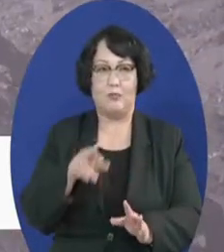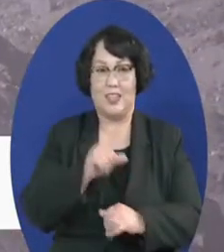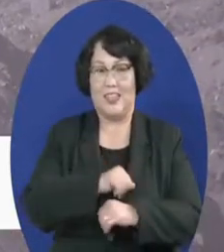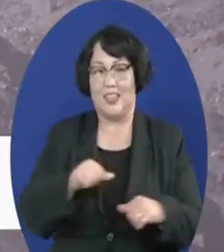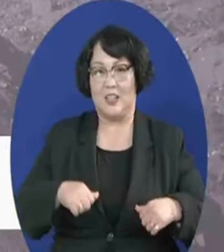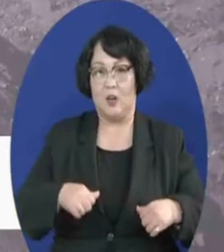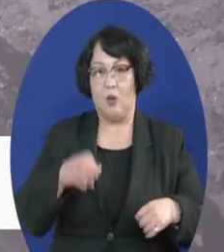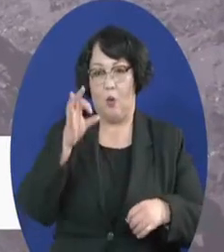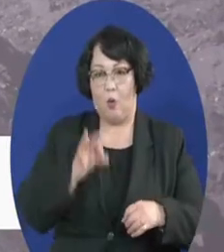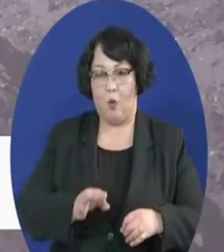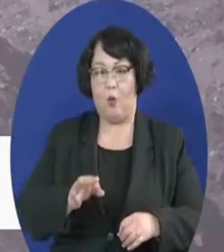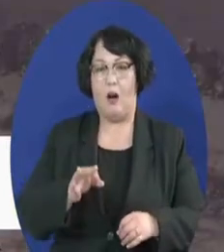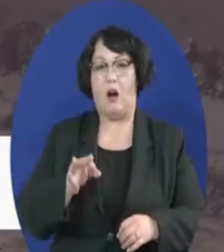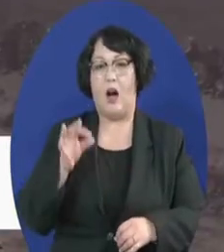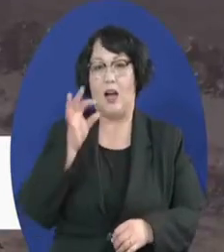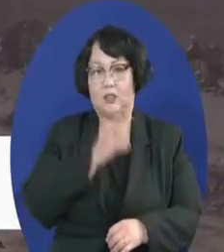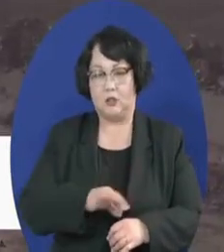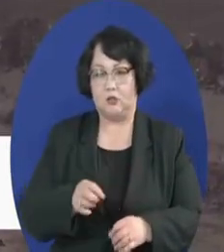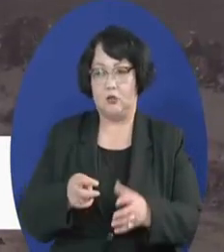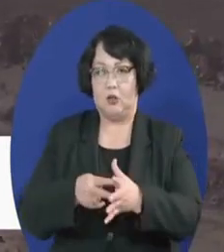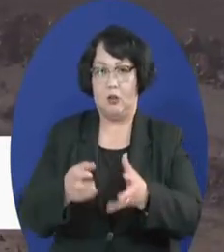дүнгээр ногдол ашиг хүртэх нь.